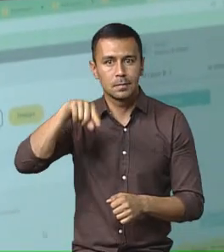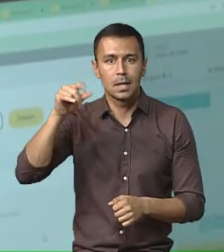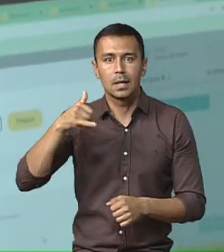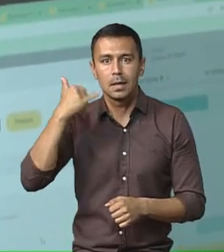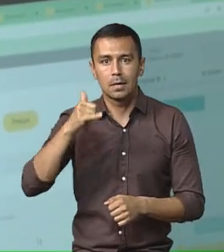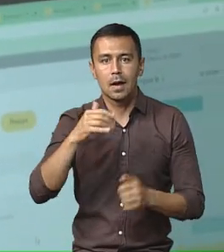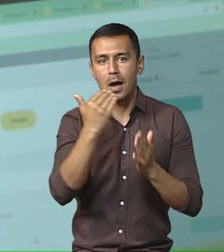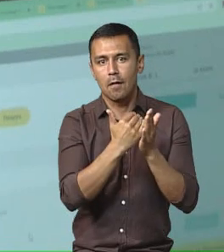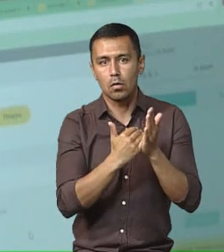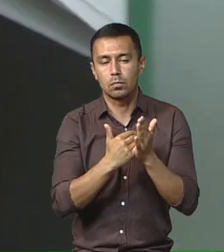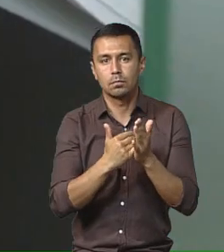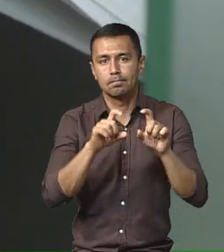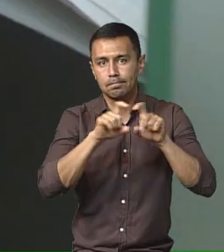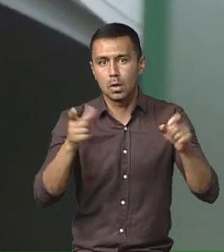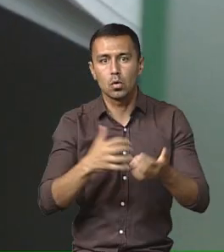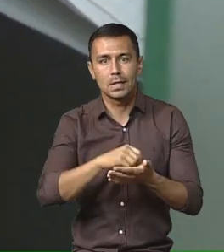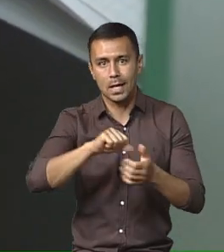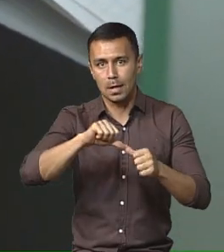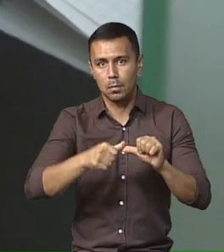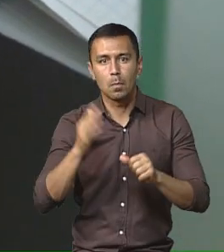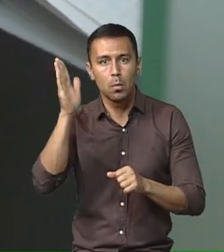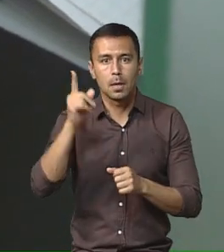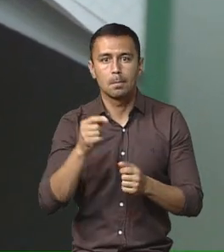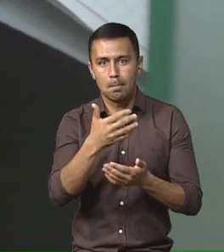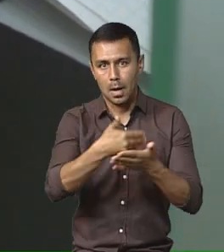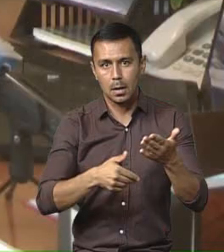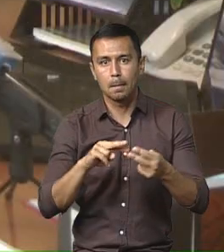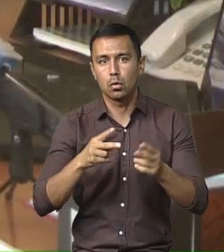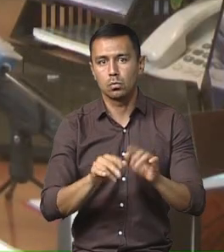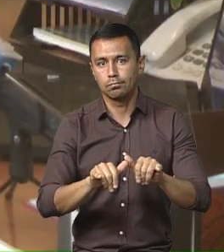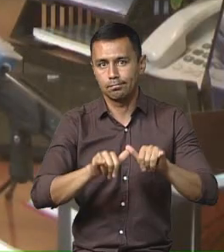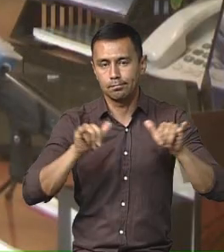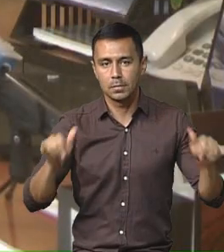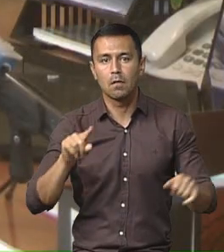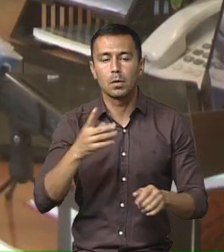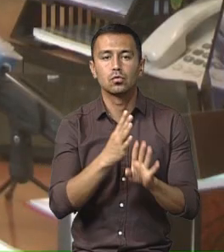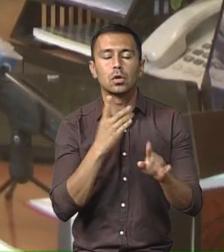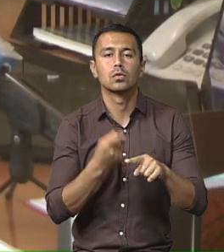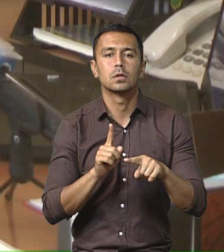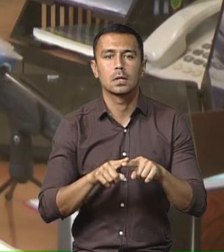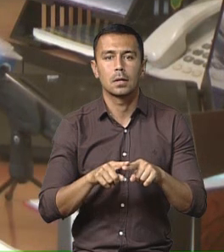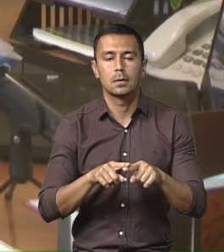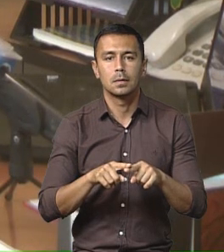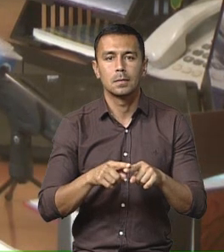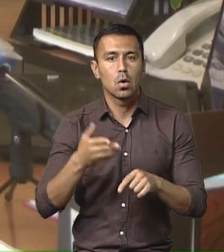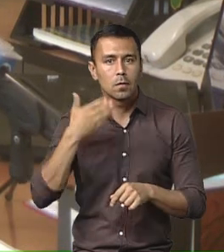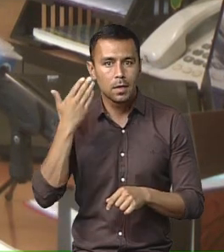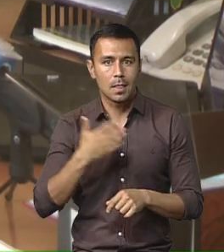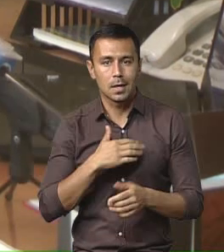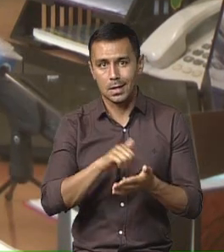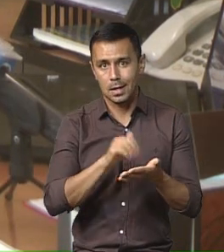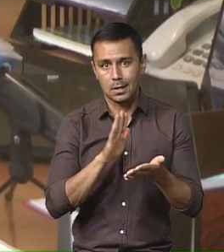медичної установи, за якою закріплені. У майбутньому їх перелік планують розширити. В першу чергу це розвантажує наші